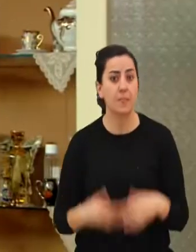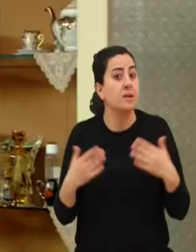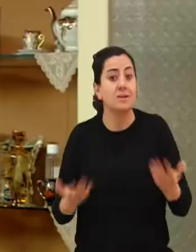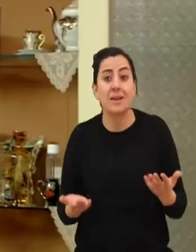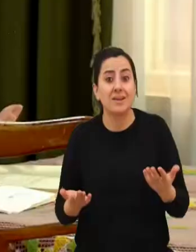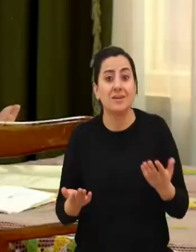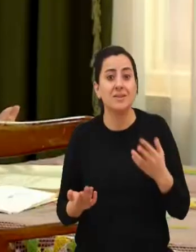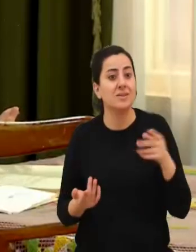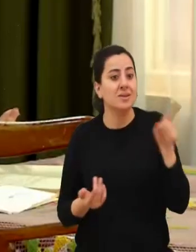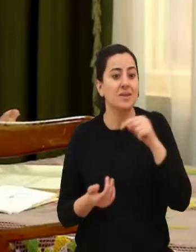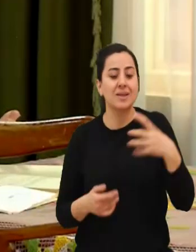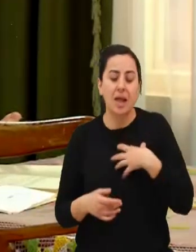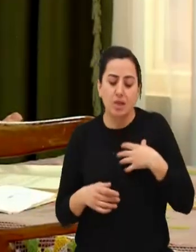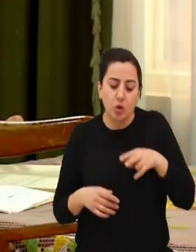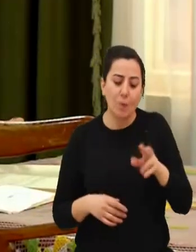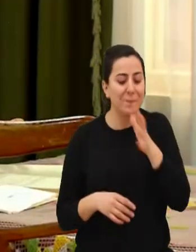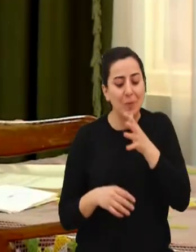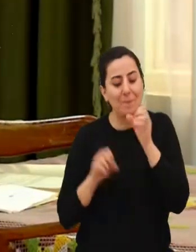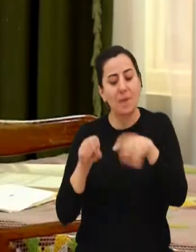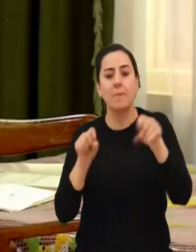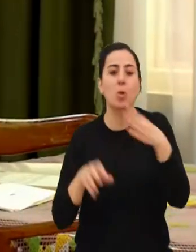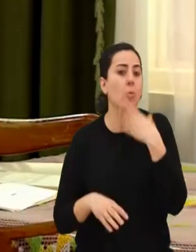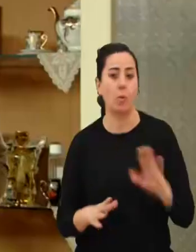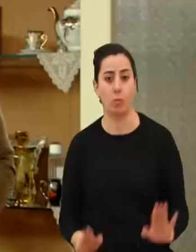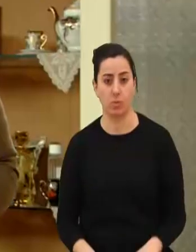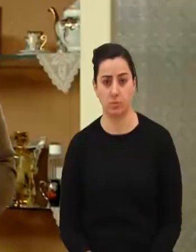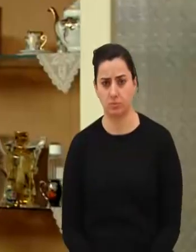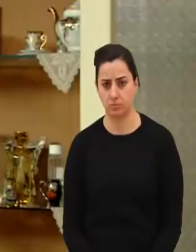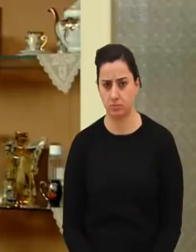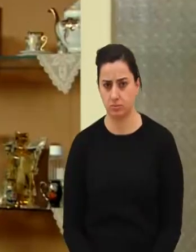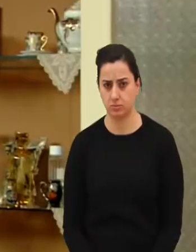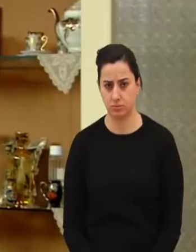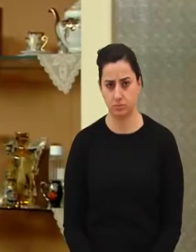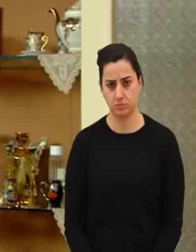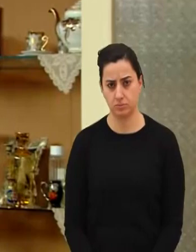neden siz kendi hayatınızı yaşamıyorsunuz? Anlamıyorum ben yani.